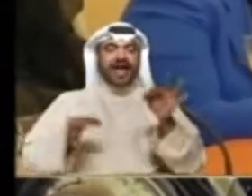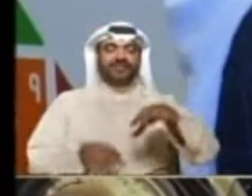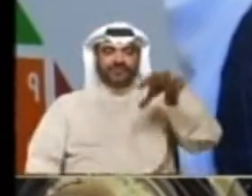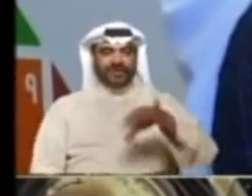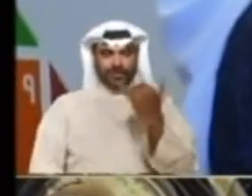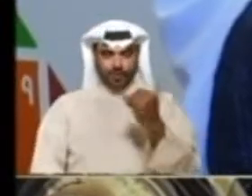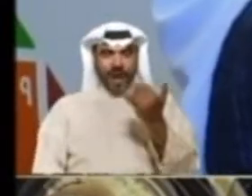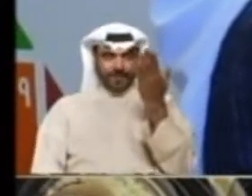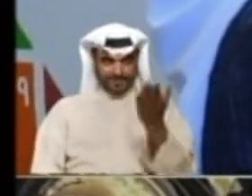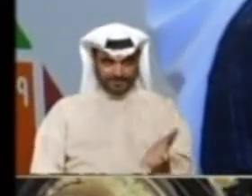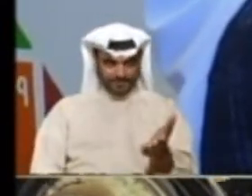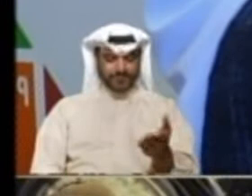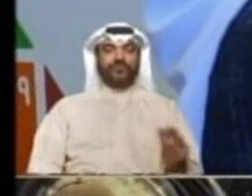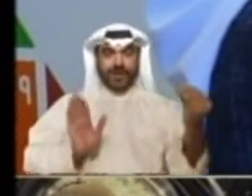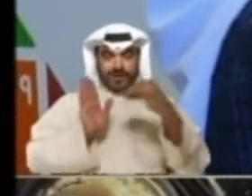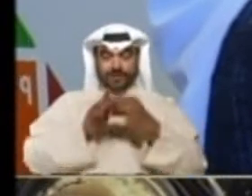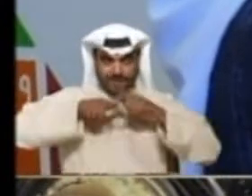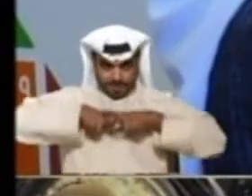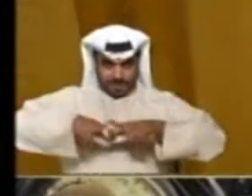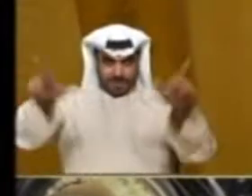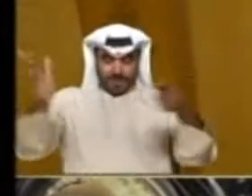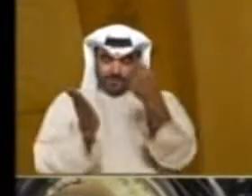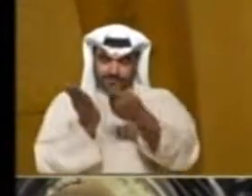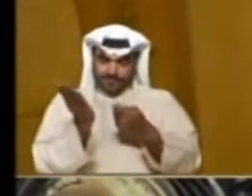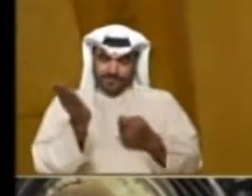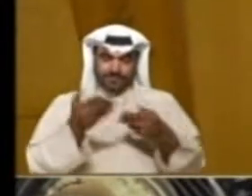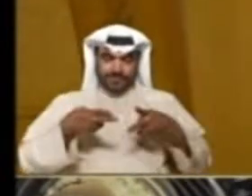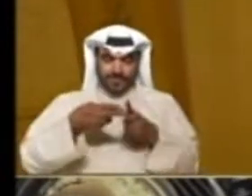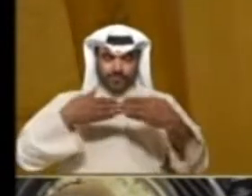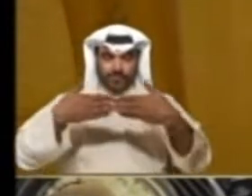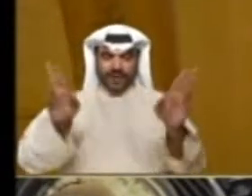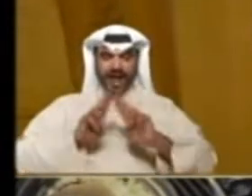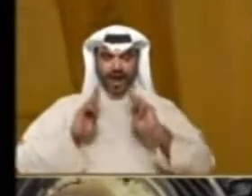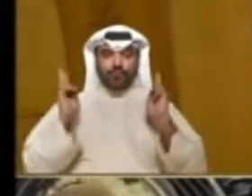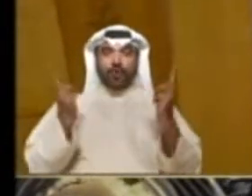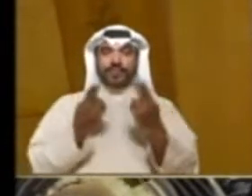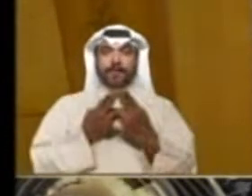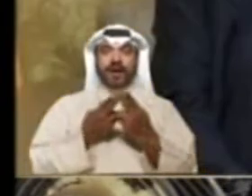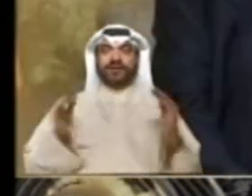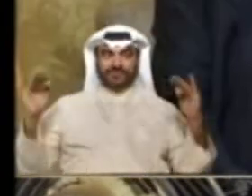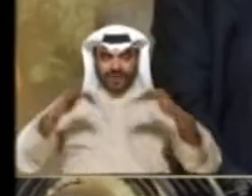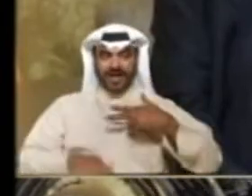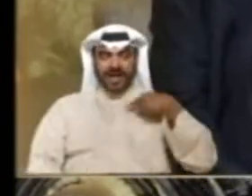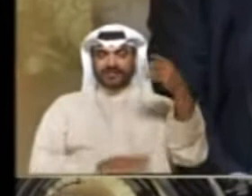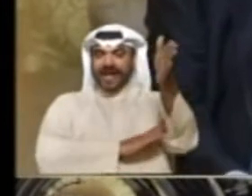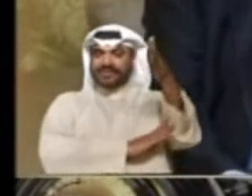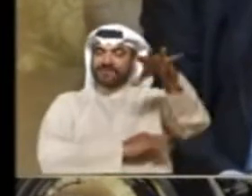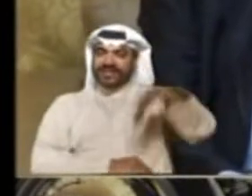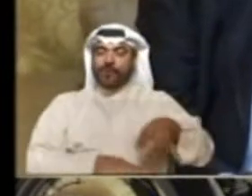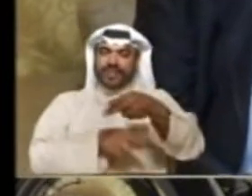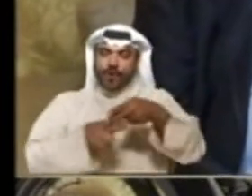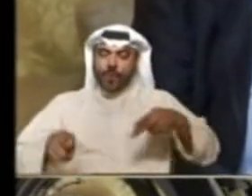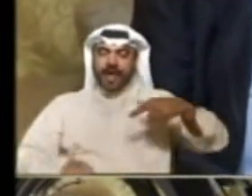العربية. واستعرضت الوزيرة صبيح في كلمتها الافتتاحية للمؤتمر الذي حضره سفير دولة الكويت لدى تونس علي